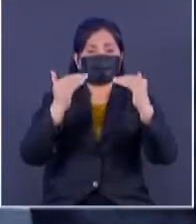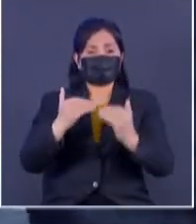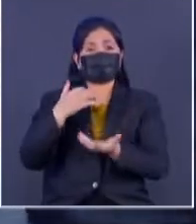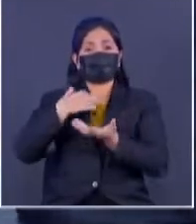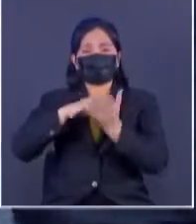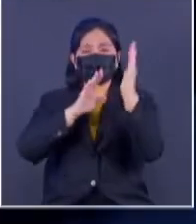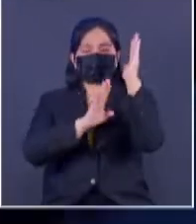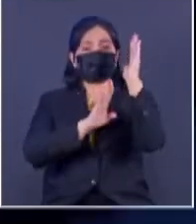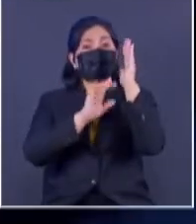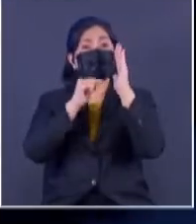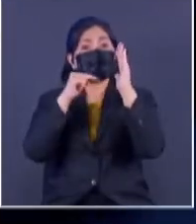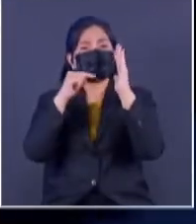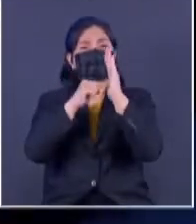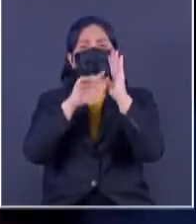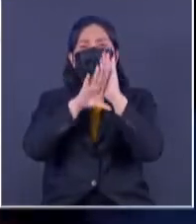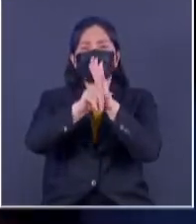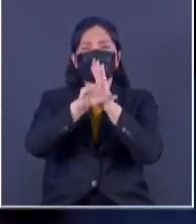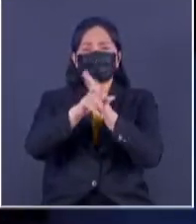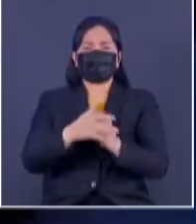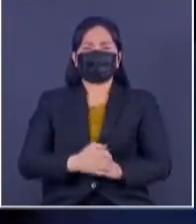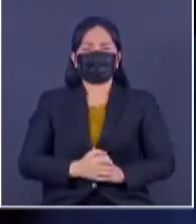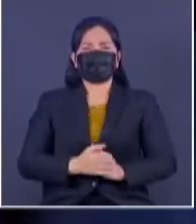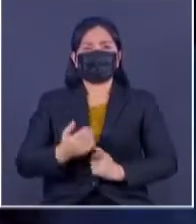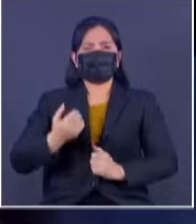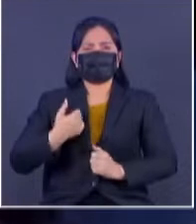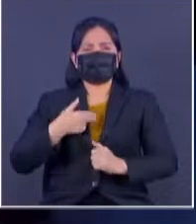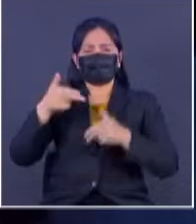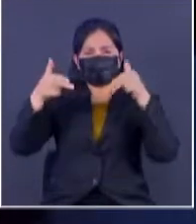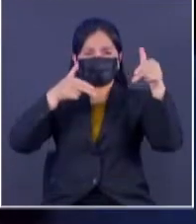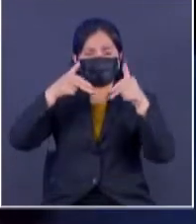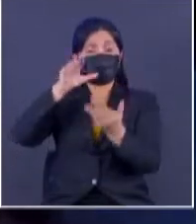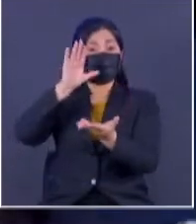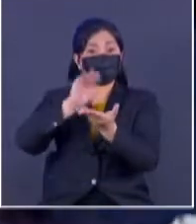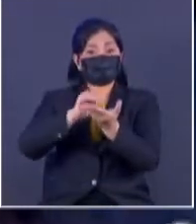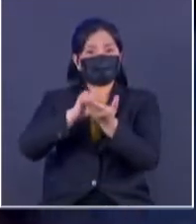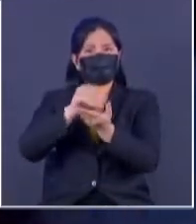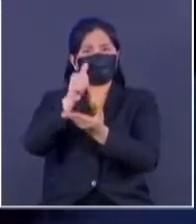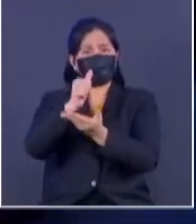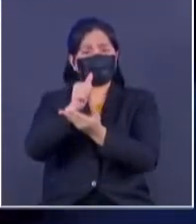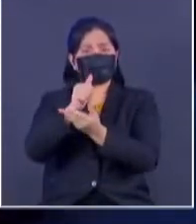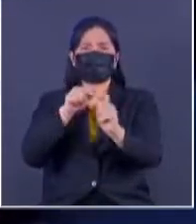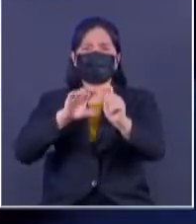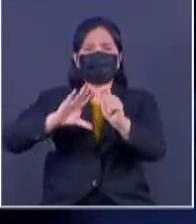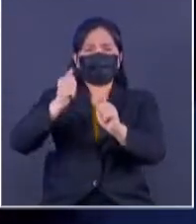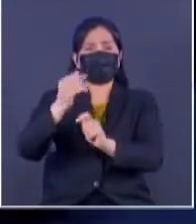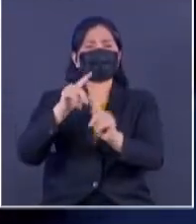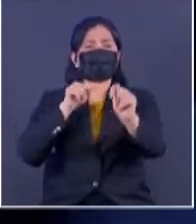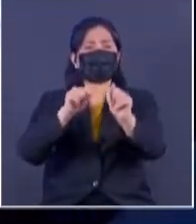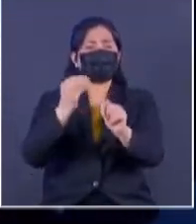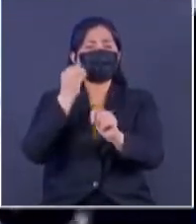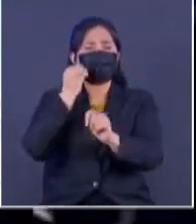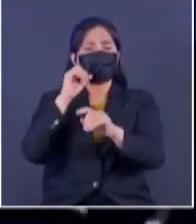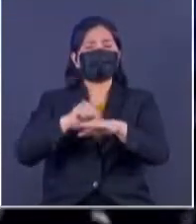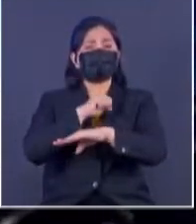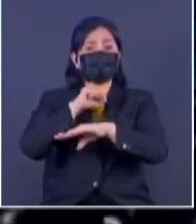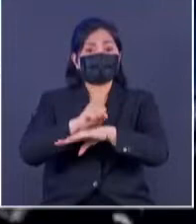บุรีครับคุณผู้ชมครับกล้องวงจรปิดของร้านสะดวกซื้อที่ตำบลบ้านสวนอำเภอเมืองจับภาพคนร้ายไว้ได้คุณผู้ชมดูภาพครับเนี่ยนะ